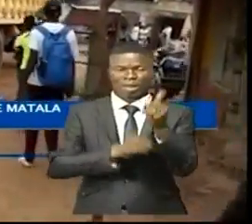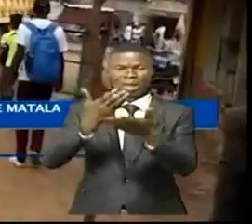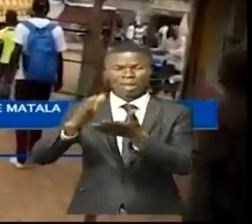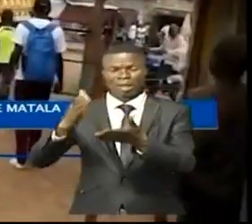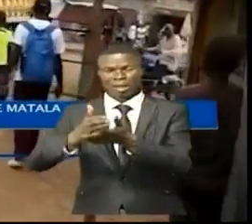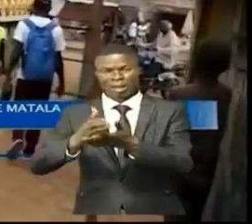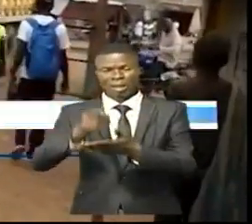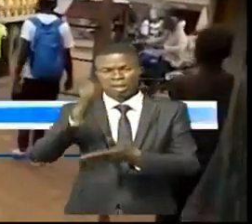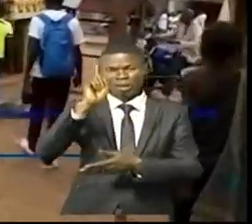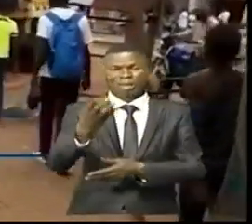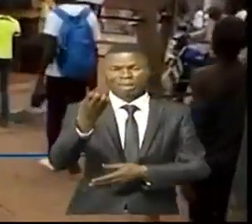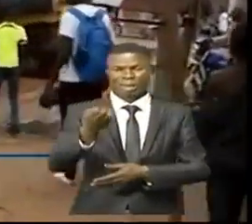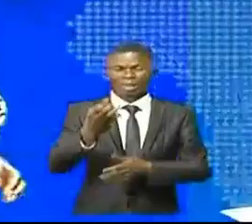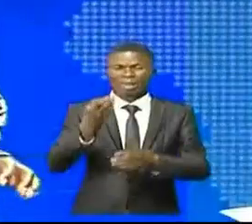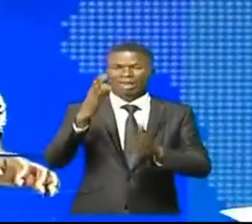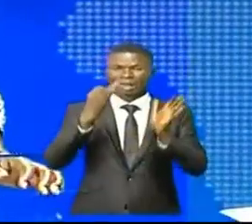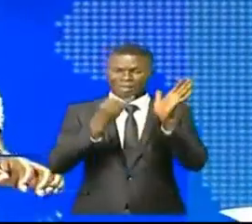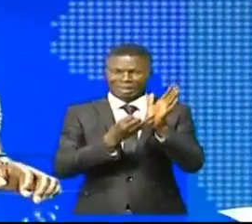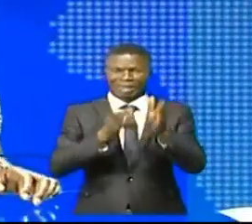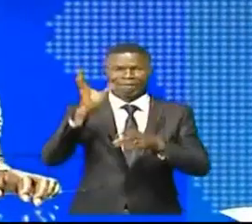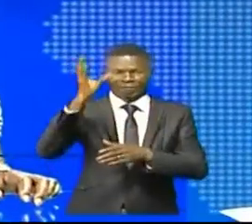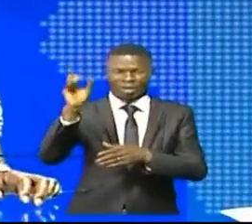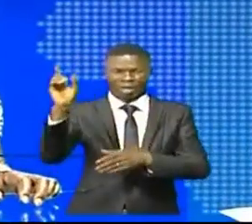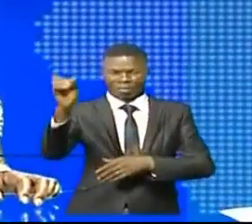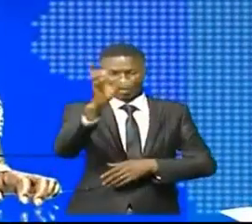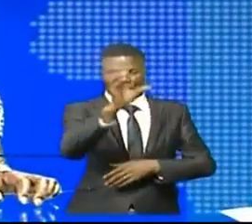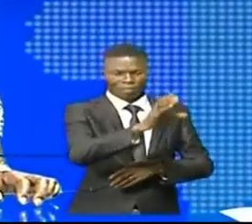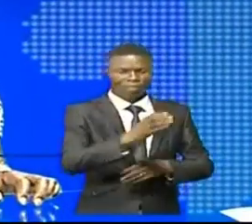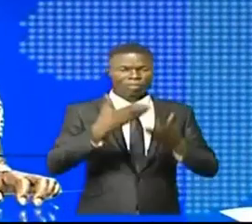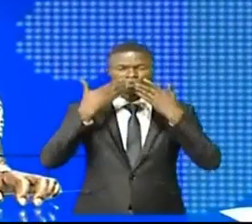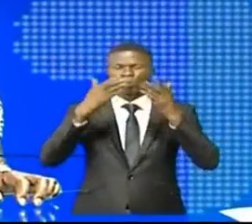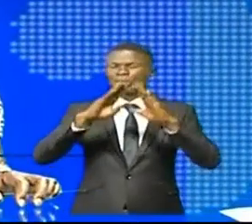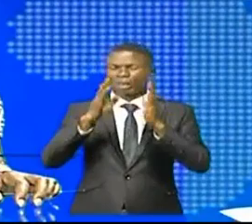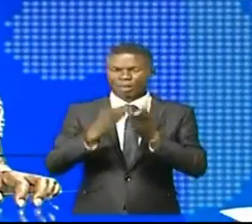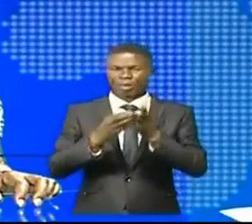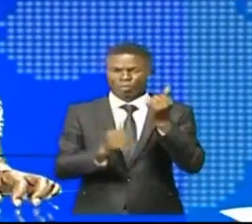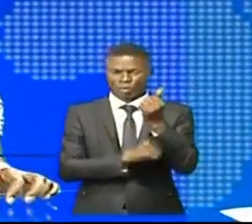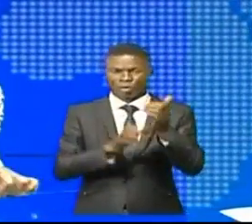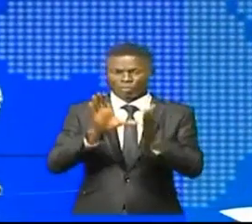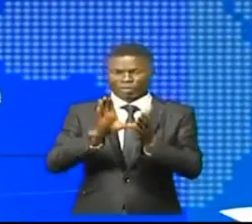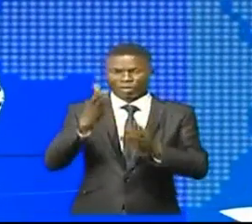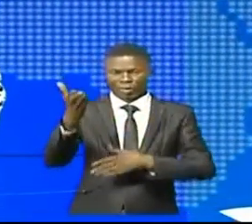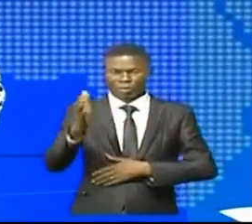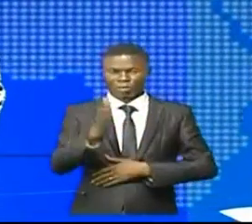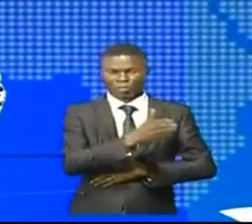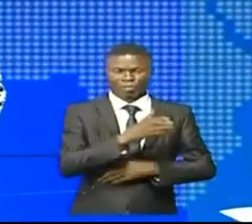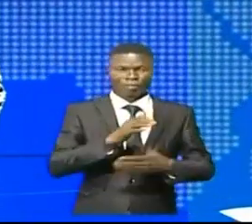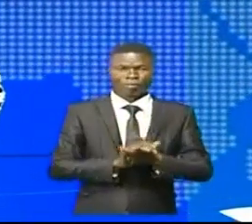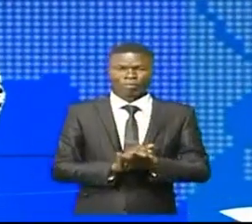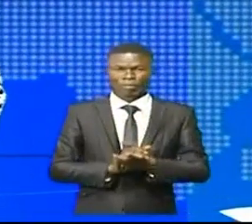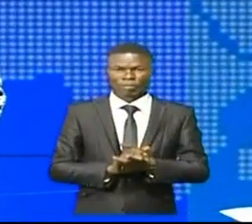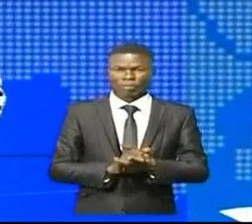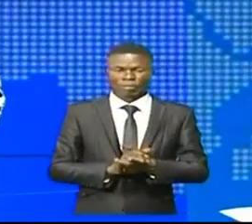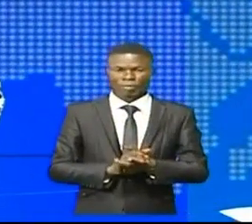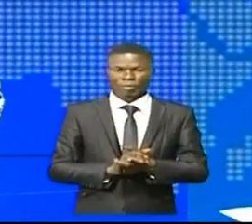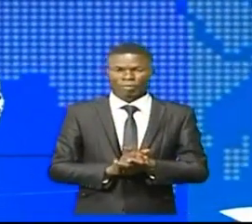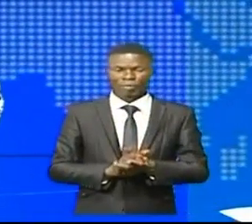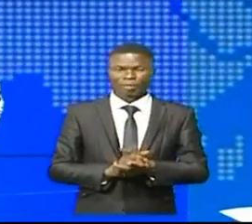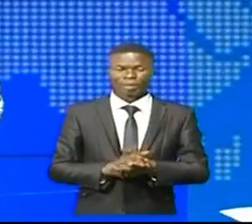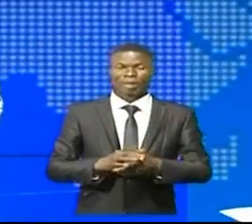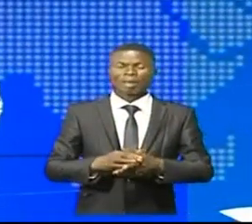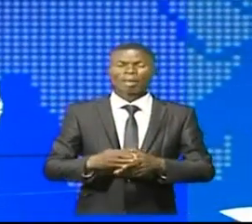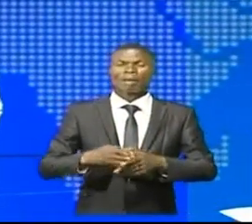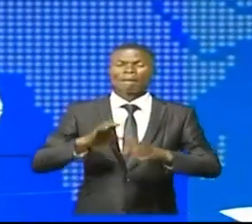dans 147 villages. Merci à Tété Bongunju pour ces reportages. Une nouvelle imprimerie moderne